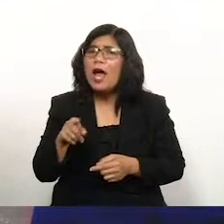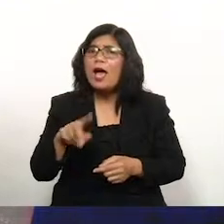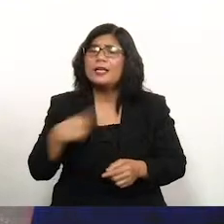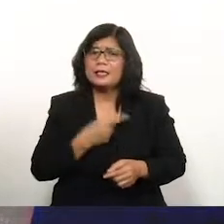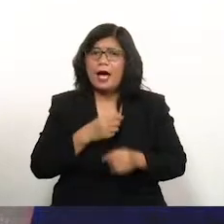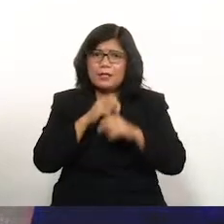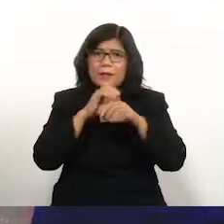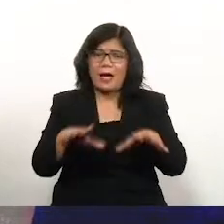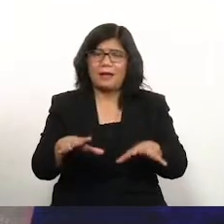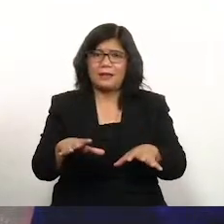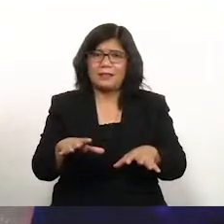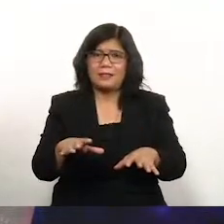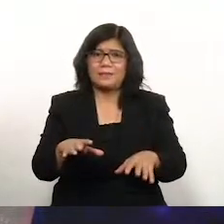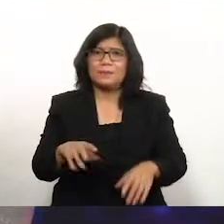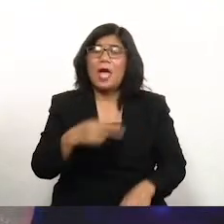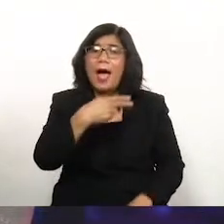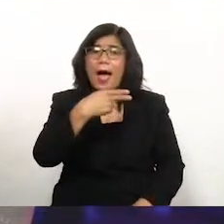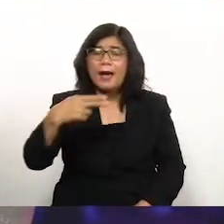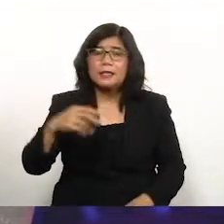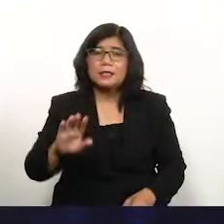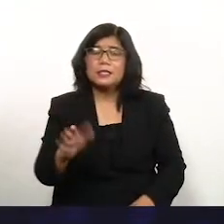hai hidup diberkati artinya